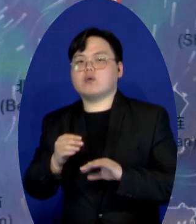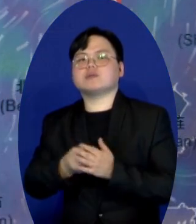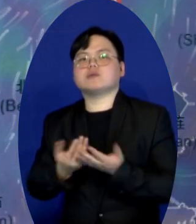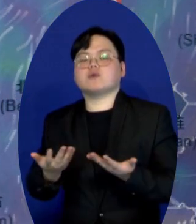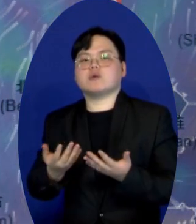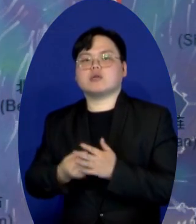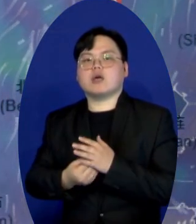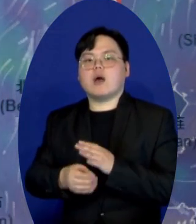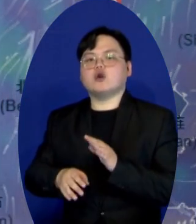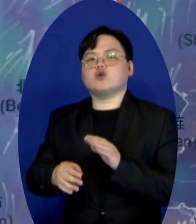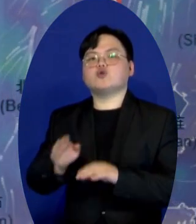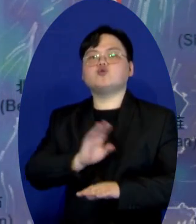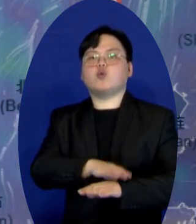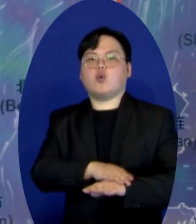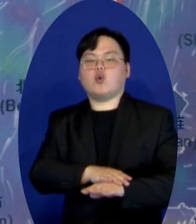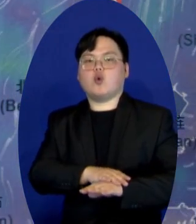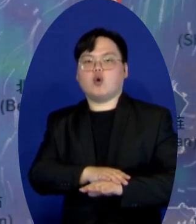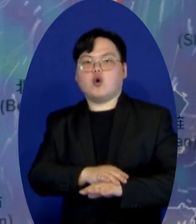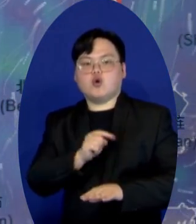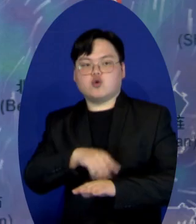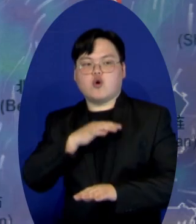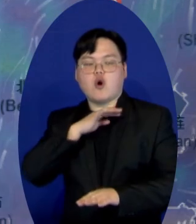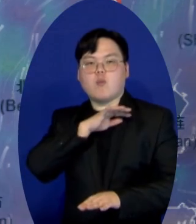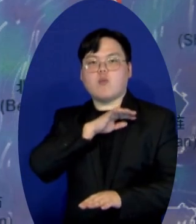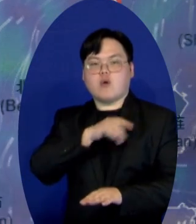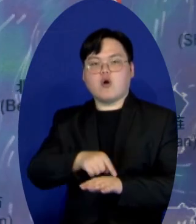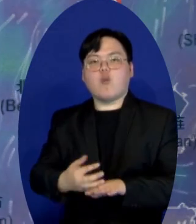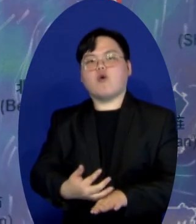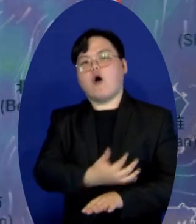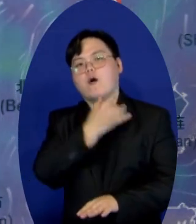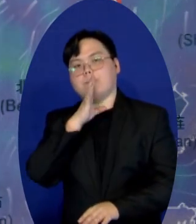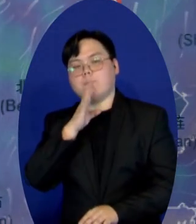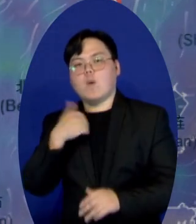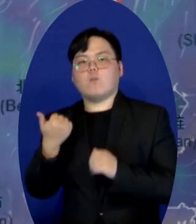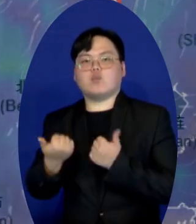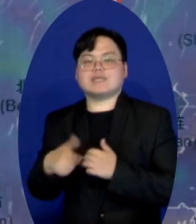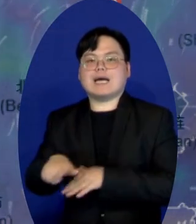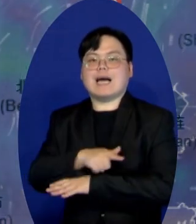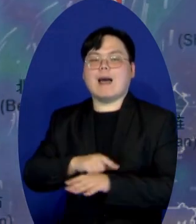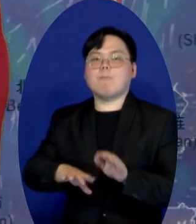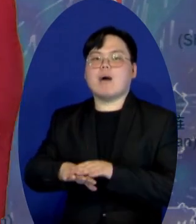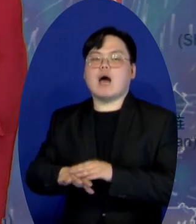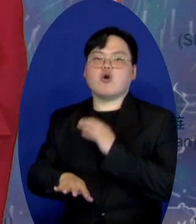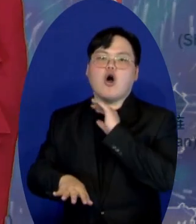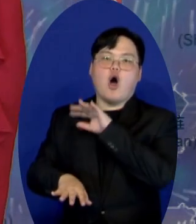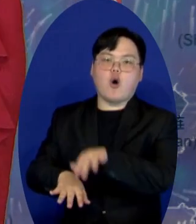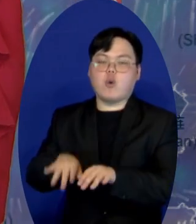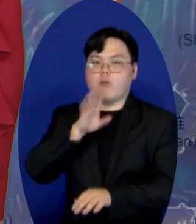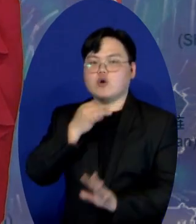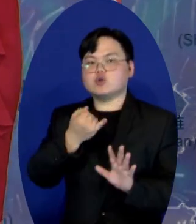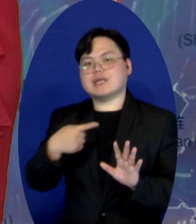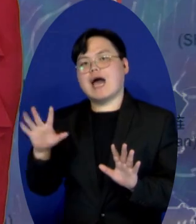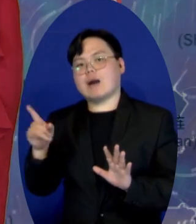үзвэл за нутгийн зүүн хэсгээрээ зүүн өмнөөс хойш эргэж, бусад нутгатаа бол баруун хойноос секундэд 6-11 метр хүрч